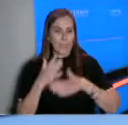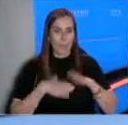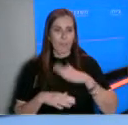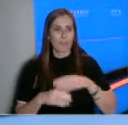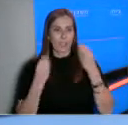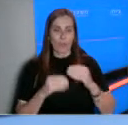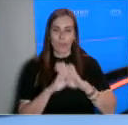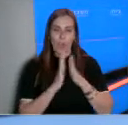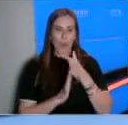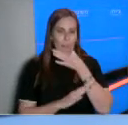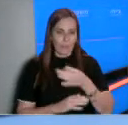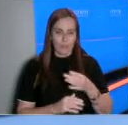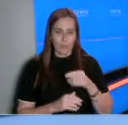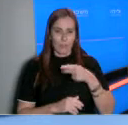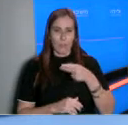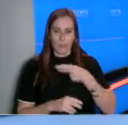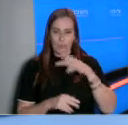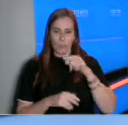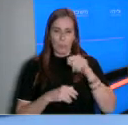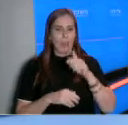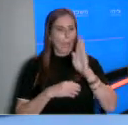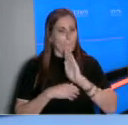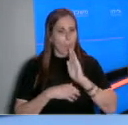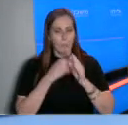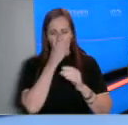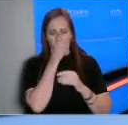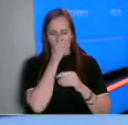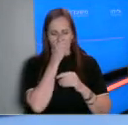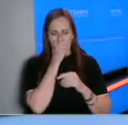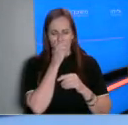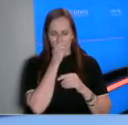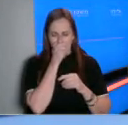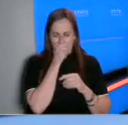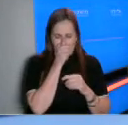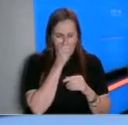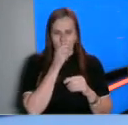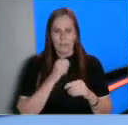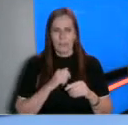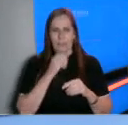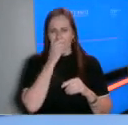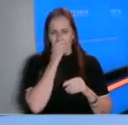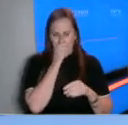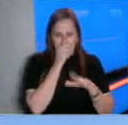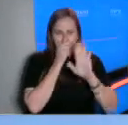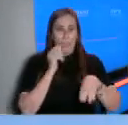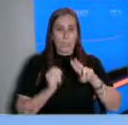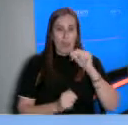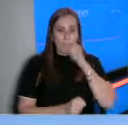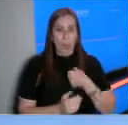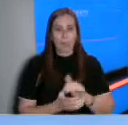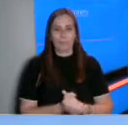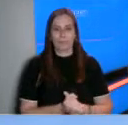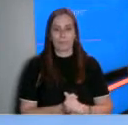וזה טוב, והכל יפה, כאילו את ואני יכולים ללכת לפאב ולשבת בקבוצה ולקרוא את כולם. יש מחר.